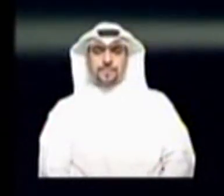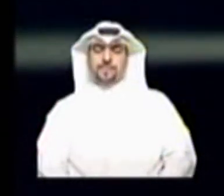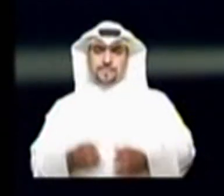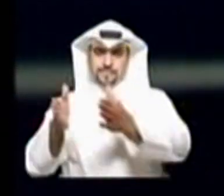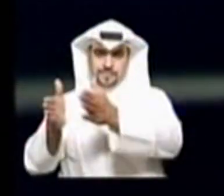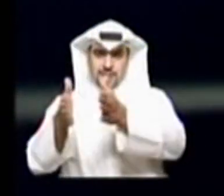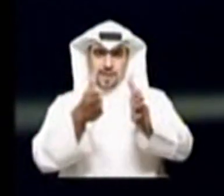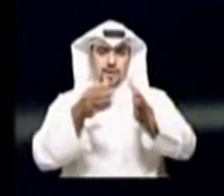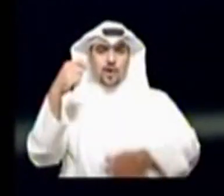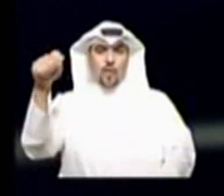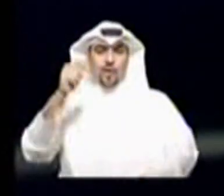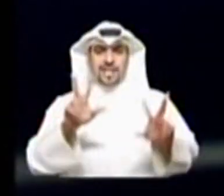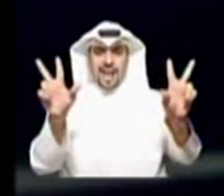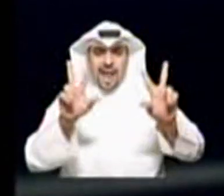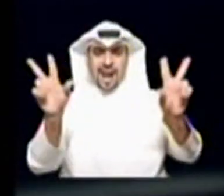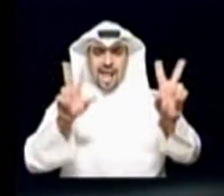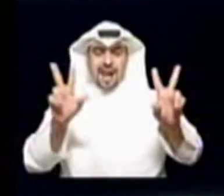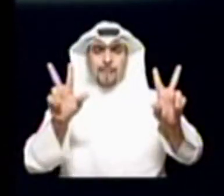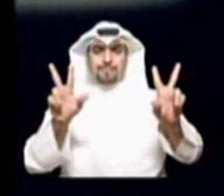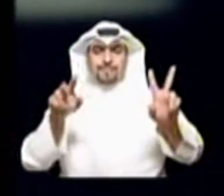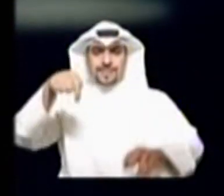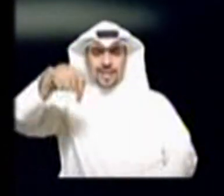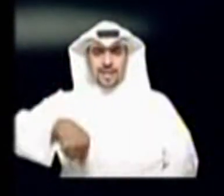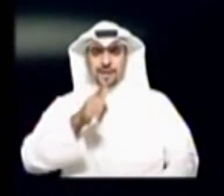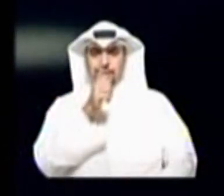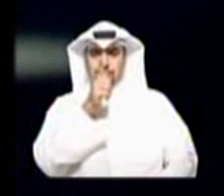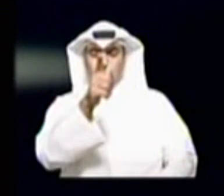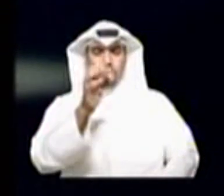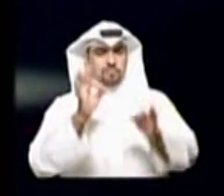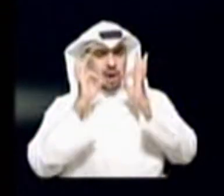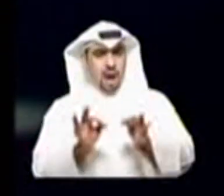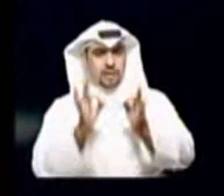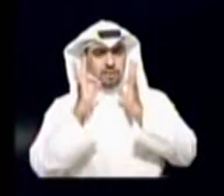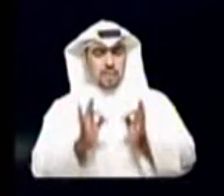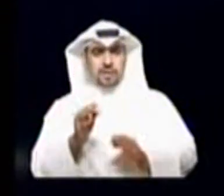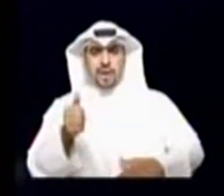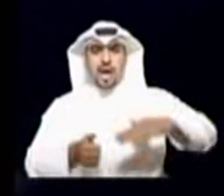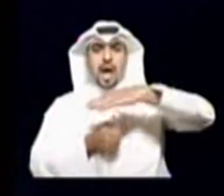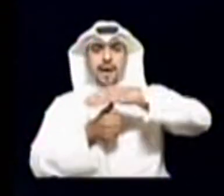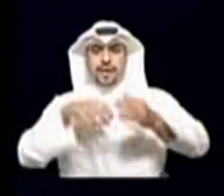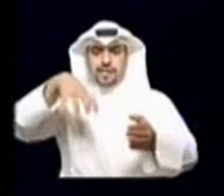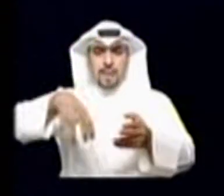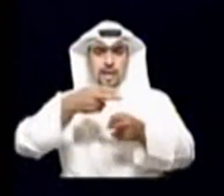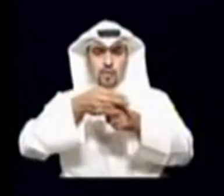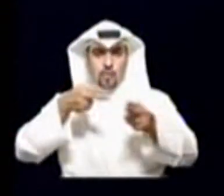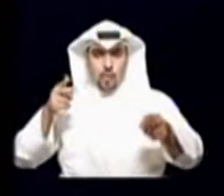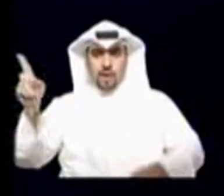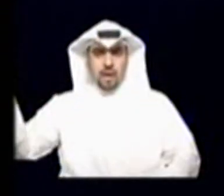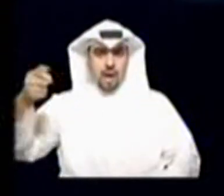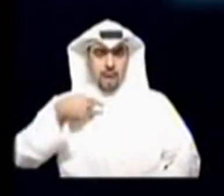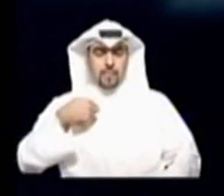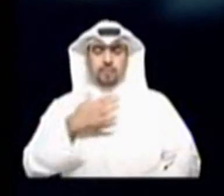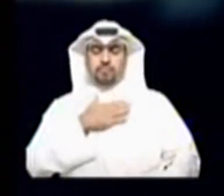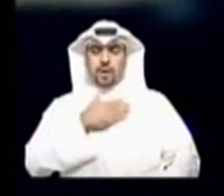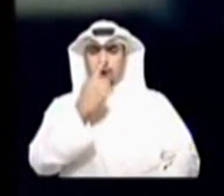أكد وزير الإعلام ووزير الدولة لشؤون الشباب محمد الجبري الحرص على ترجمة التوجيهات السامية لسمو أمير البلاد الشيخ صباح